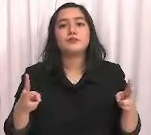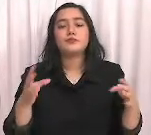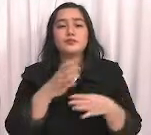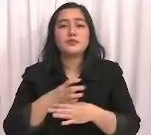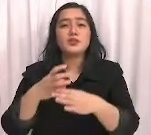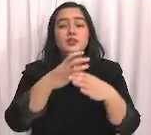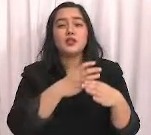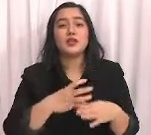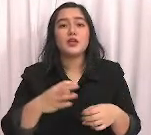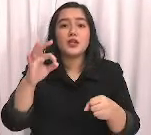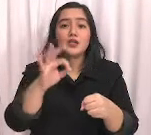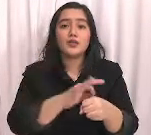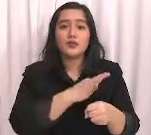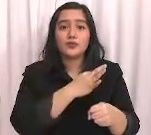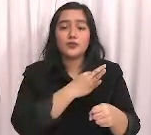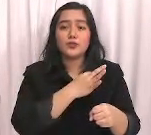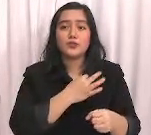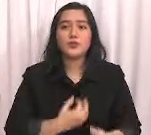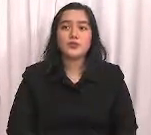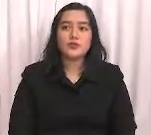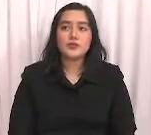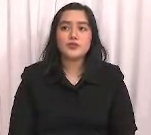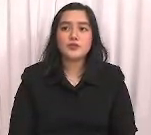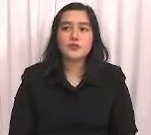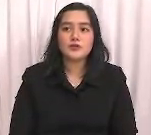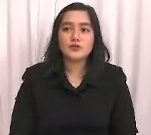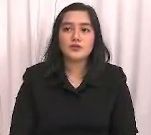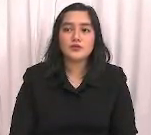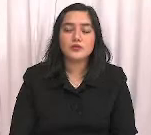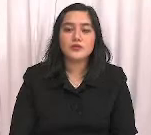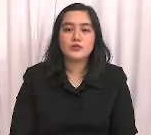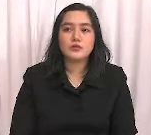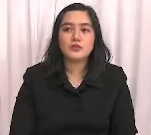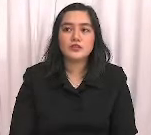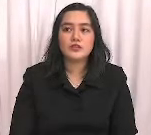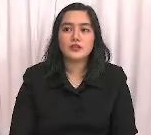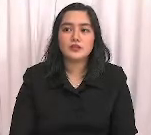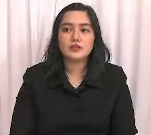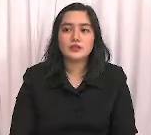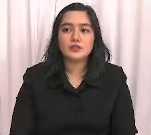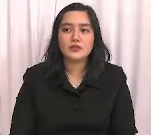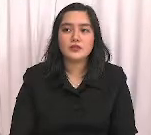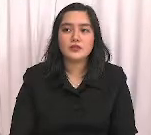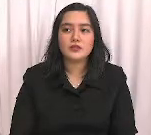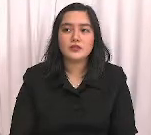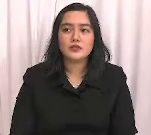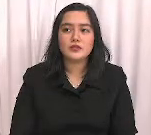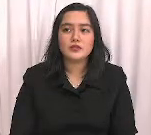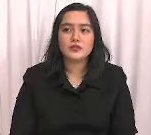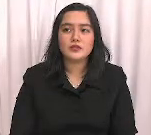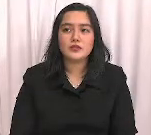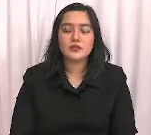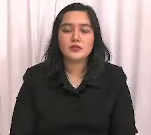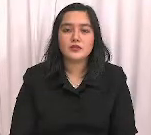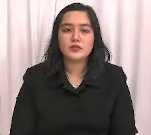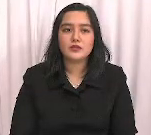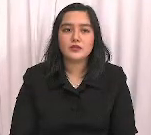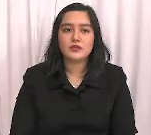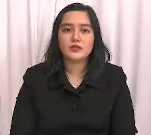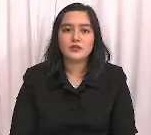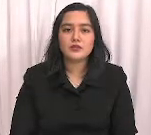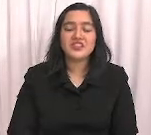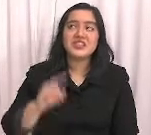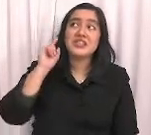were blessed na, I think someone told us or nabasa namin somewhere na, do not speak ill of your